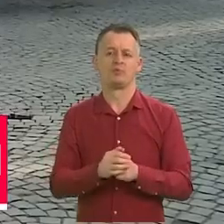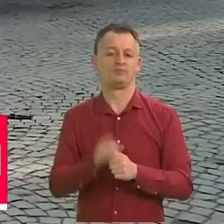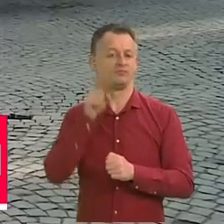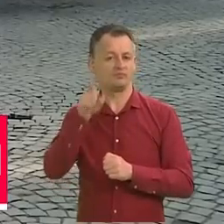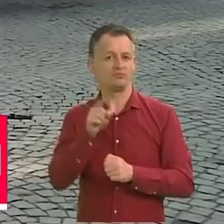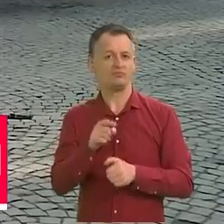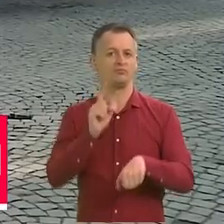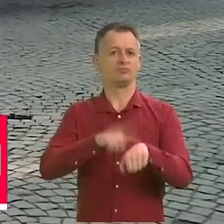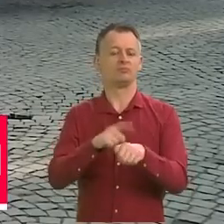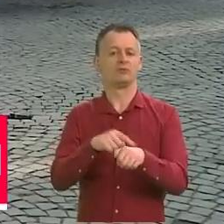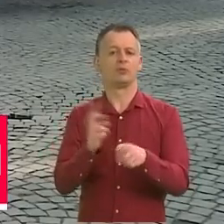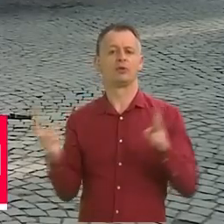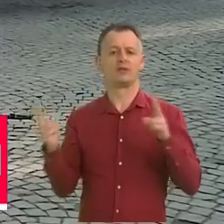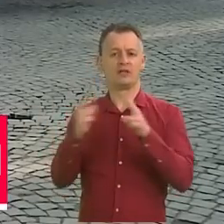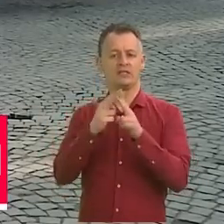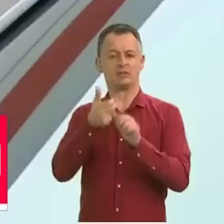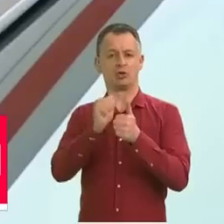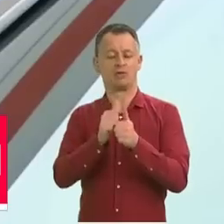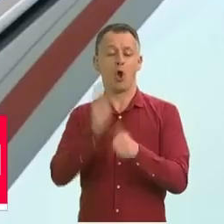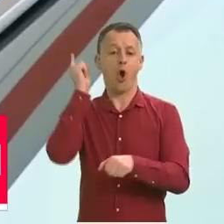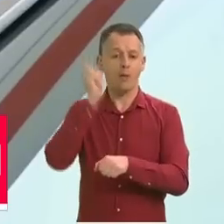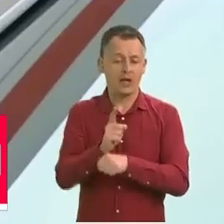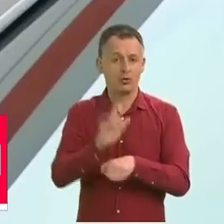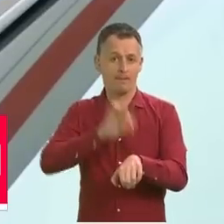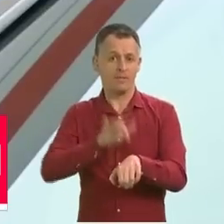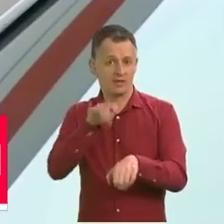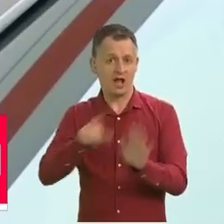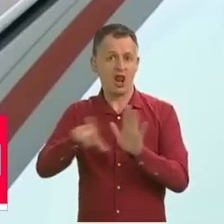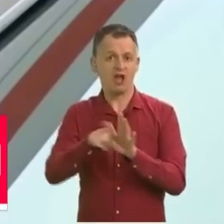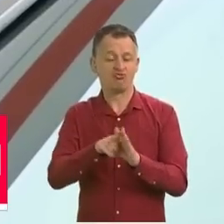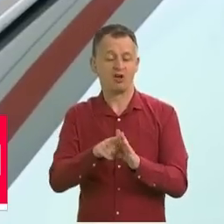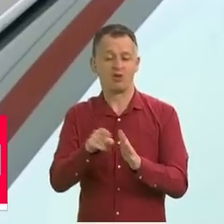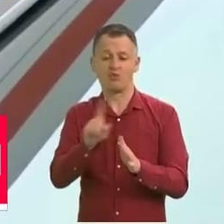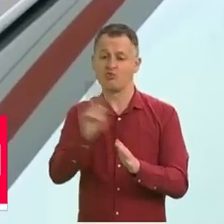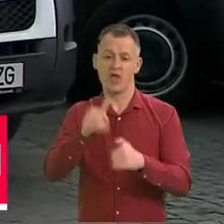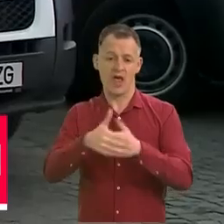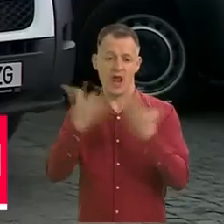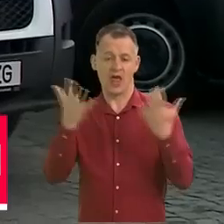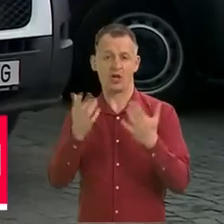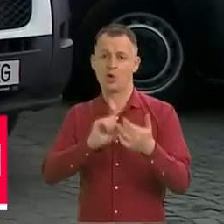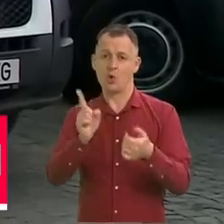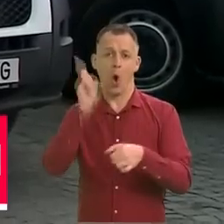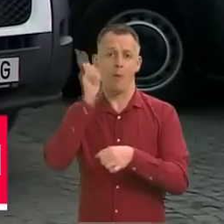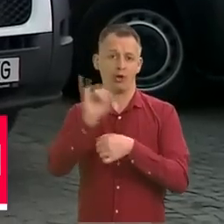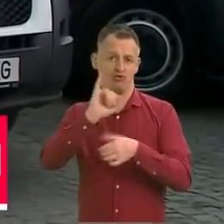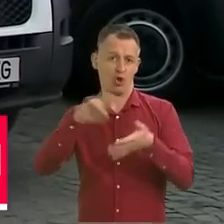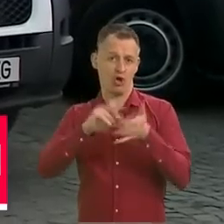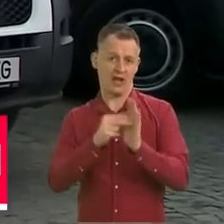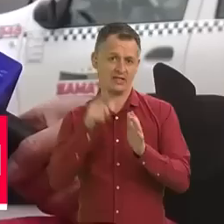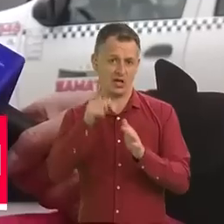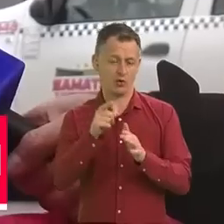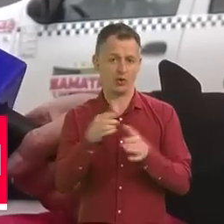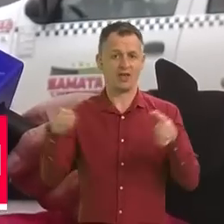cadrul competițiilor sportive este obligatorie prezența unui cadru medical, legislația este însă ambiguă și nu obligă organizatorii să asigure în sală un echipaj cu